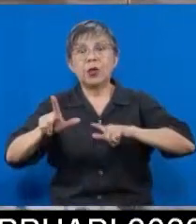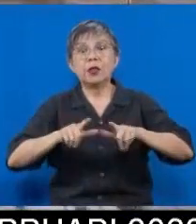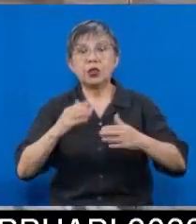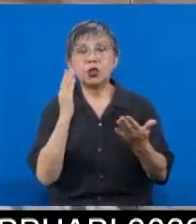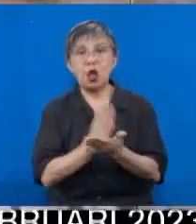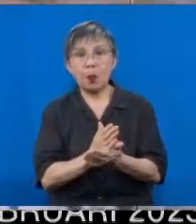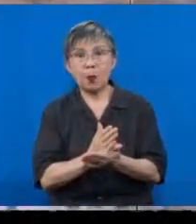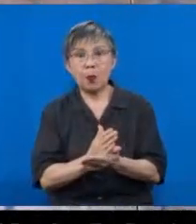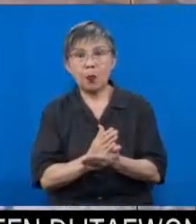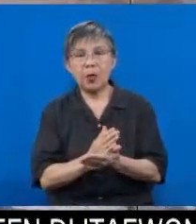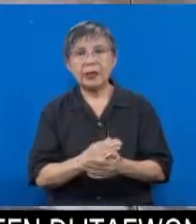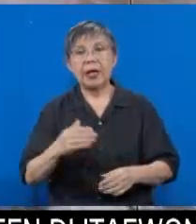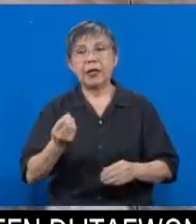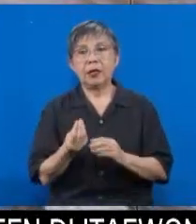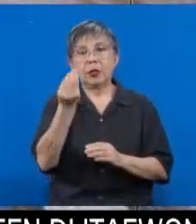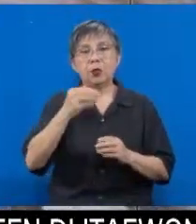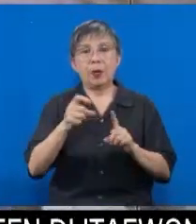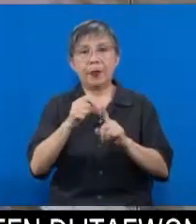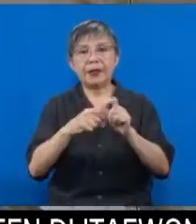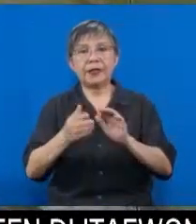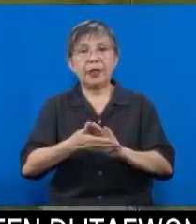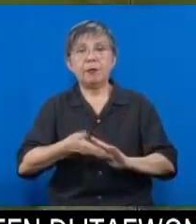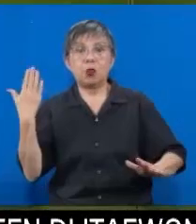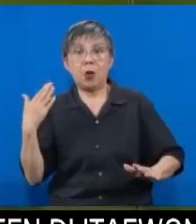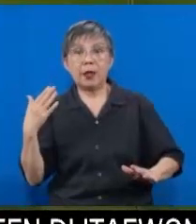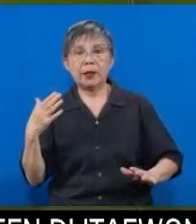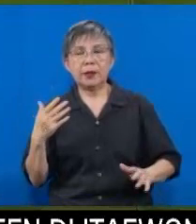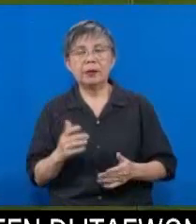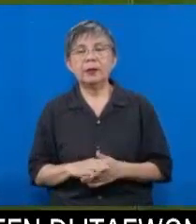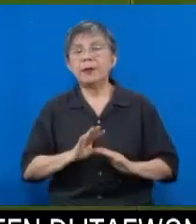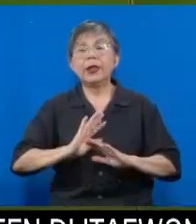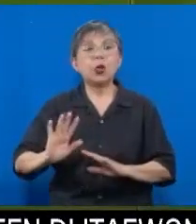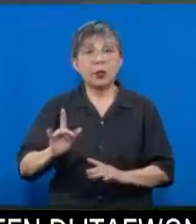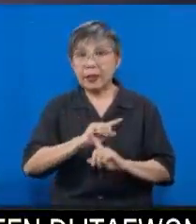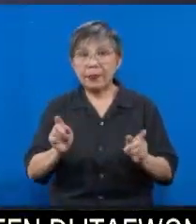desakan Iwan Bule untuk mundur dari Ketua Umum PSSI menguat namun ditolak.